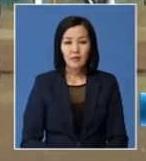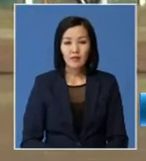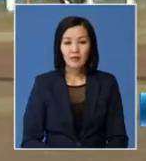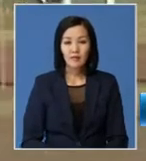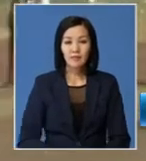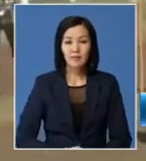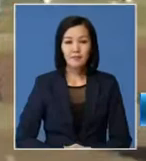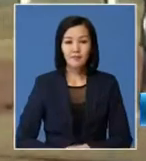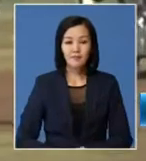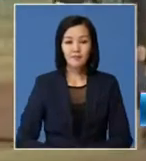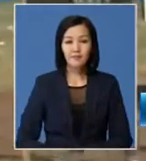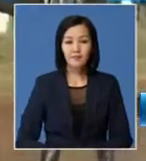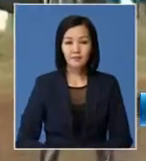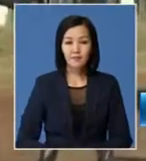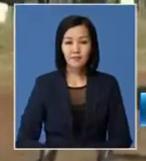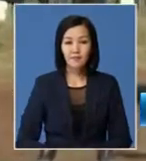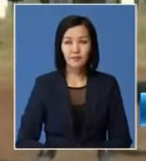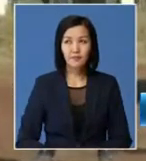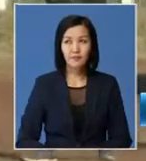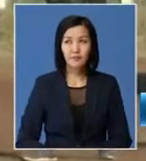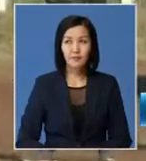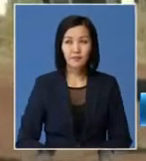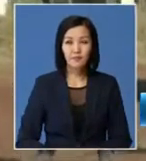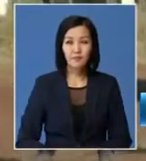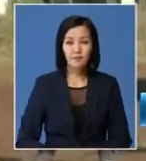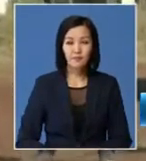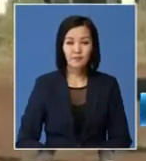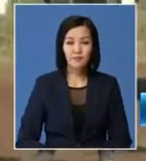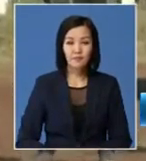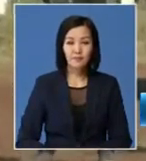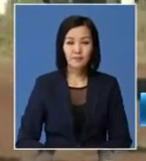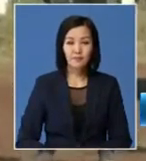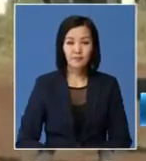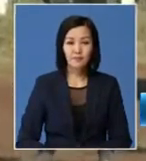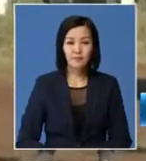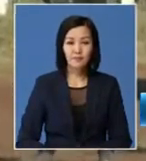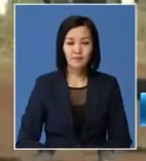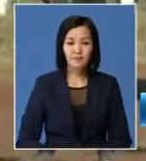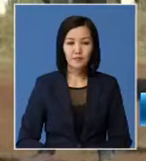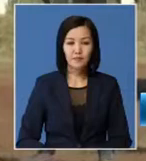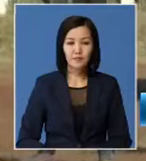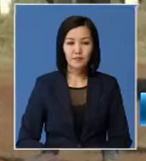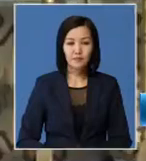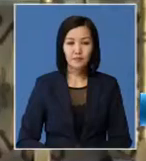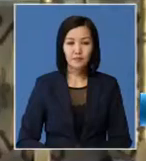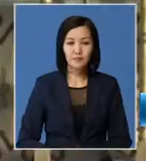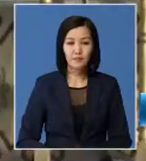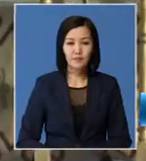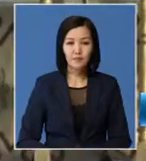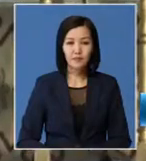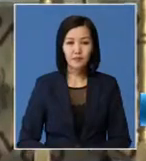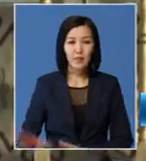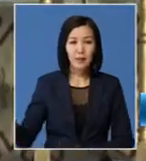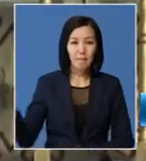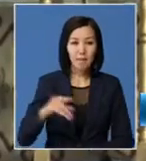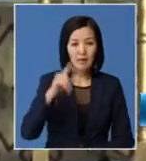өрісіміз малға толғанша, ат сімен істеуге, ісімнен сағат шешпеуге ант етемін. Бүкіл